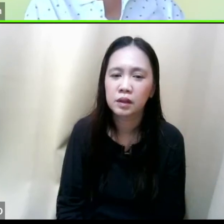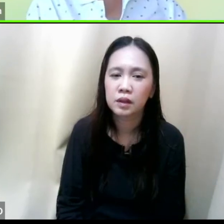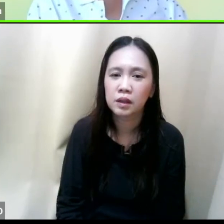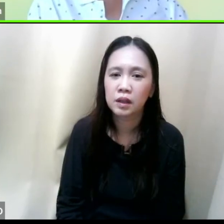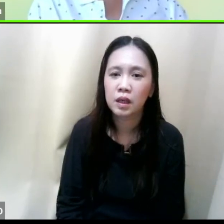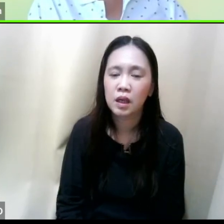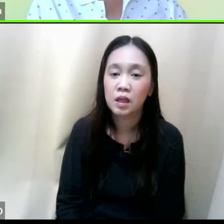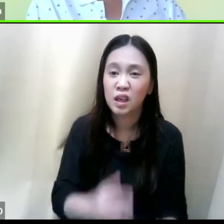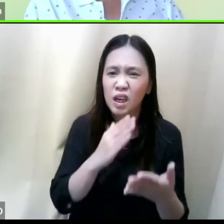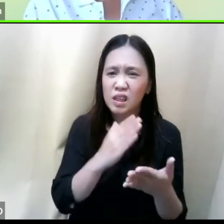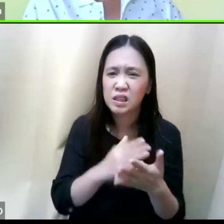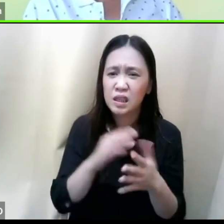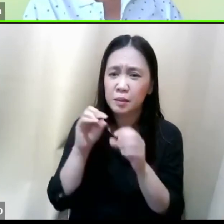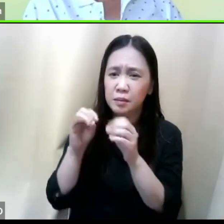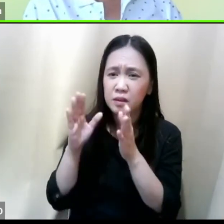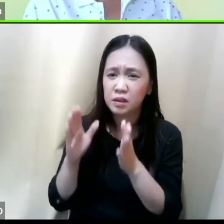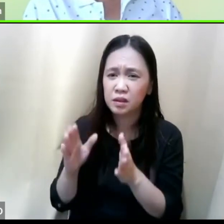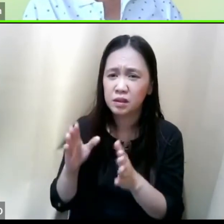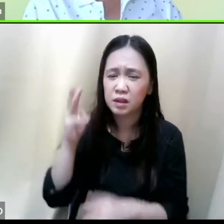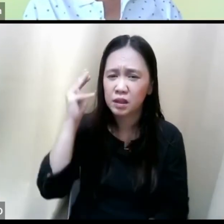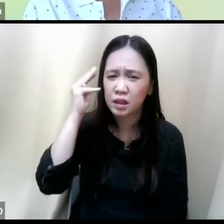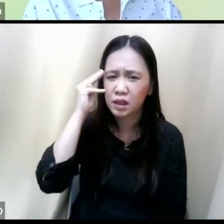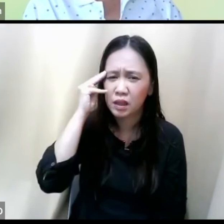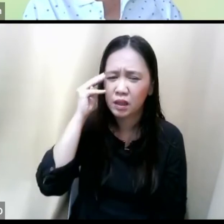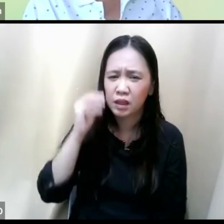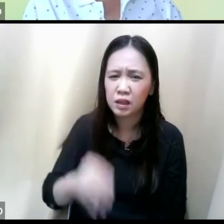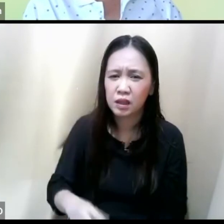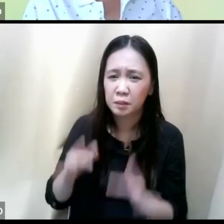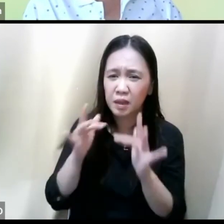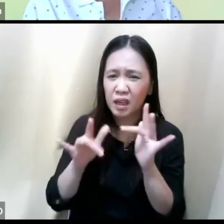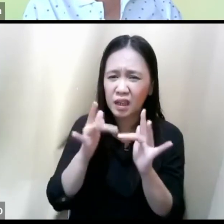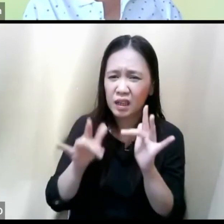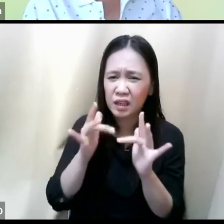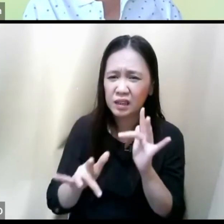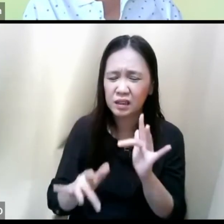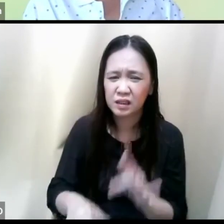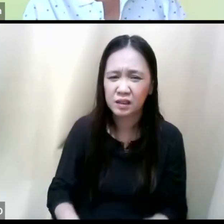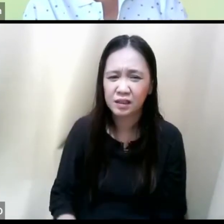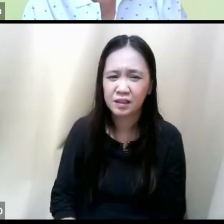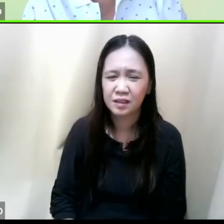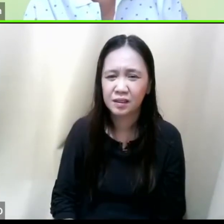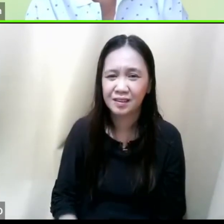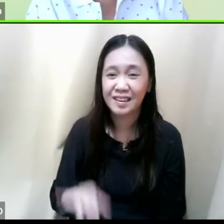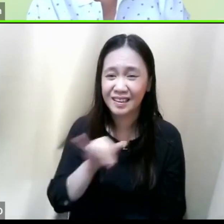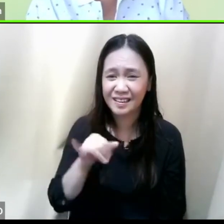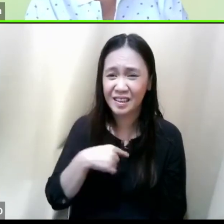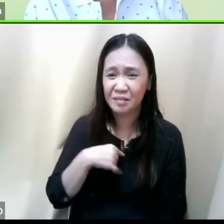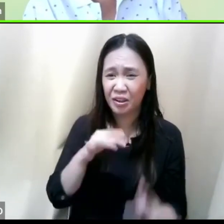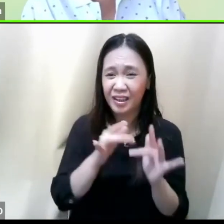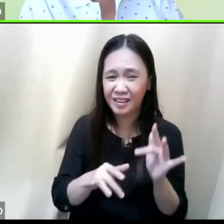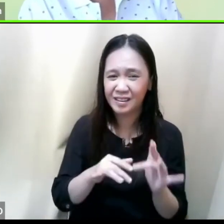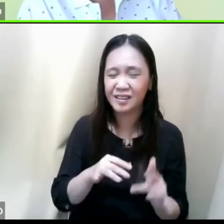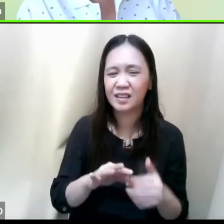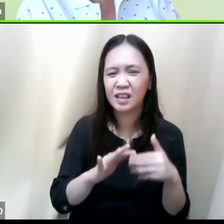Nag-freeze ata, si Teacher Mark. Ako rin po, sir, na disco, kakabalik ko lang po. Okay, sige.